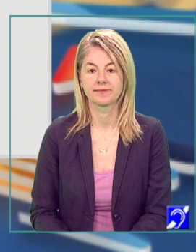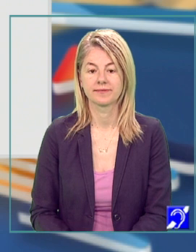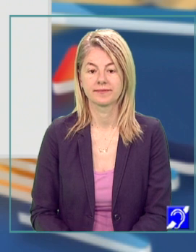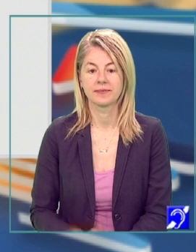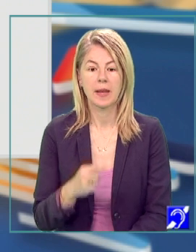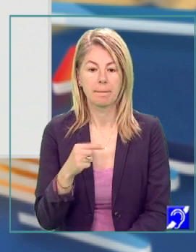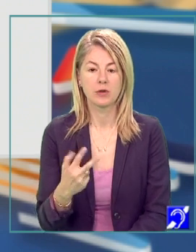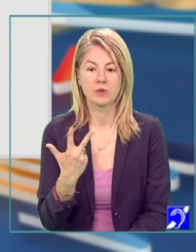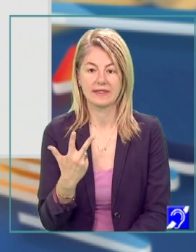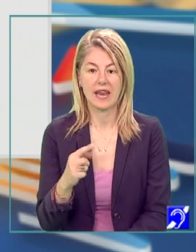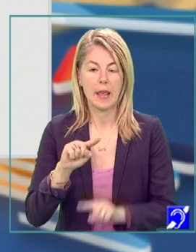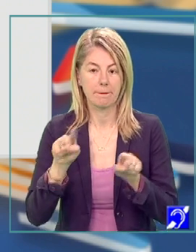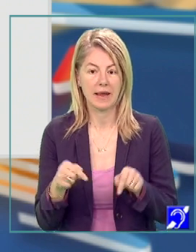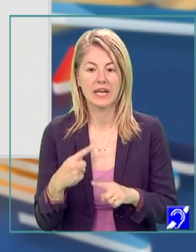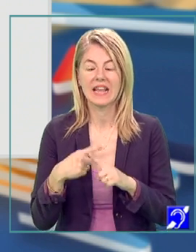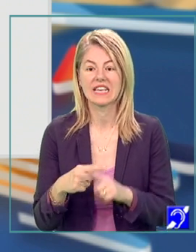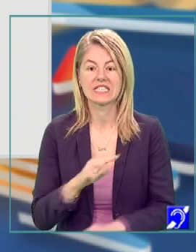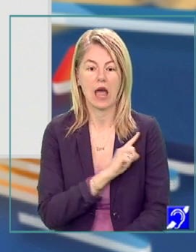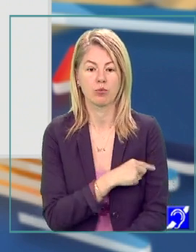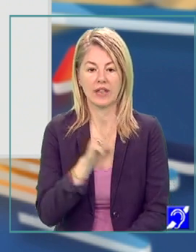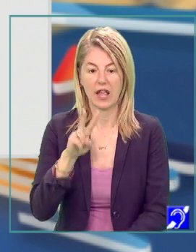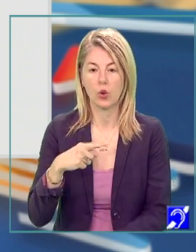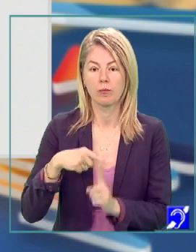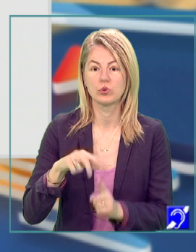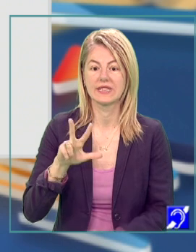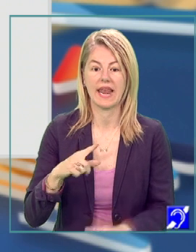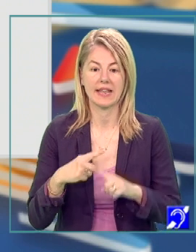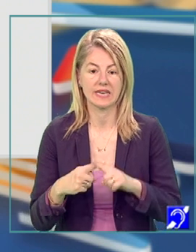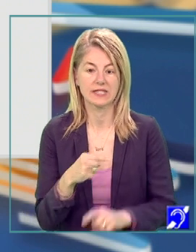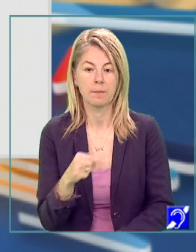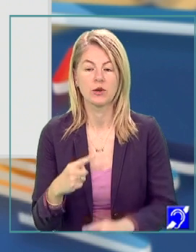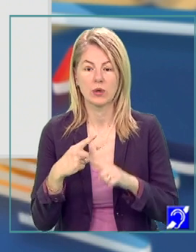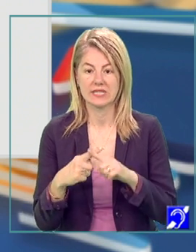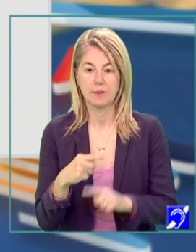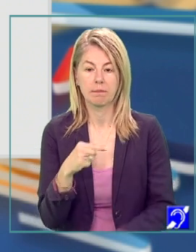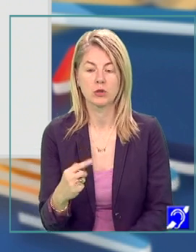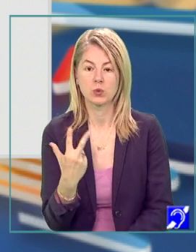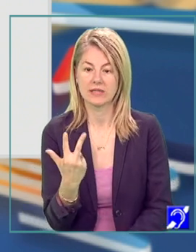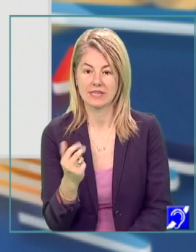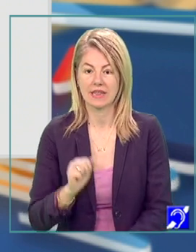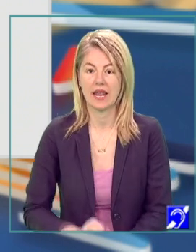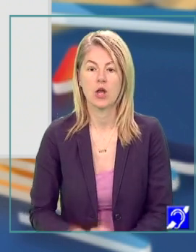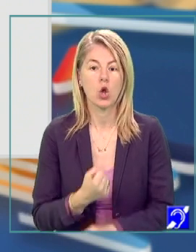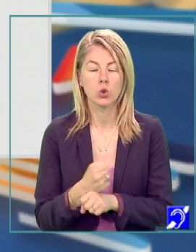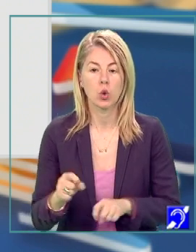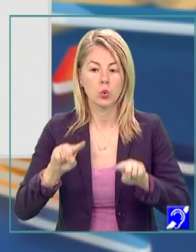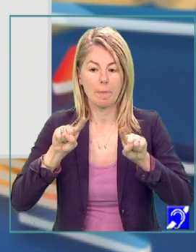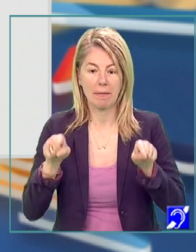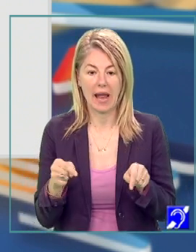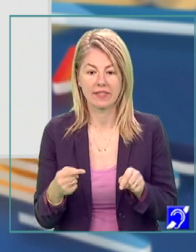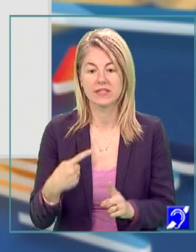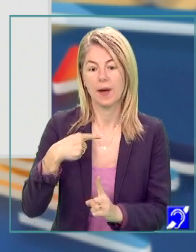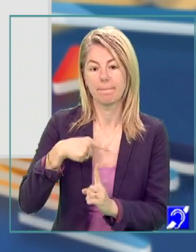minus 3 pe lângă x pătrat plus 3x minus x minus 3